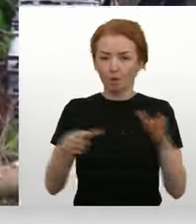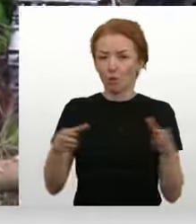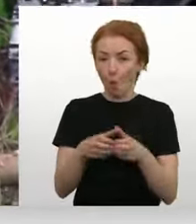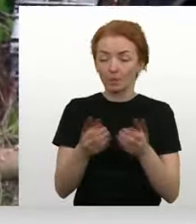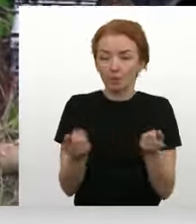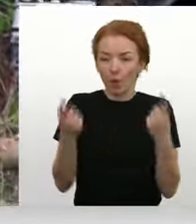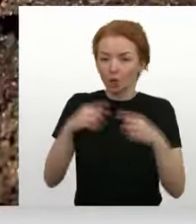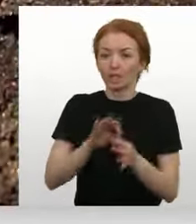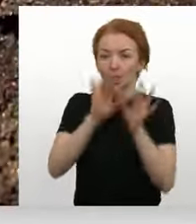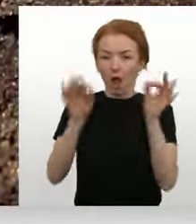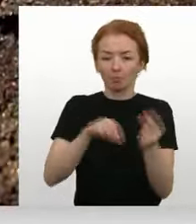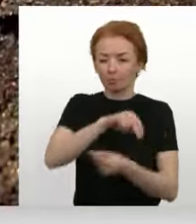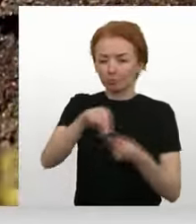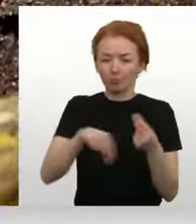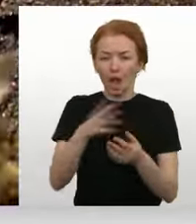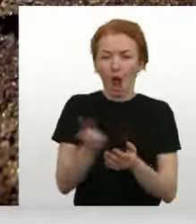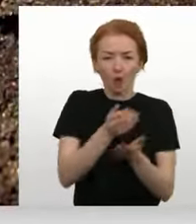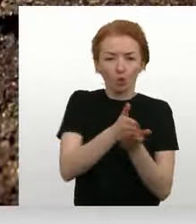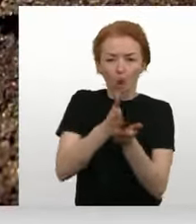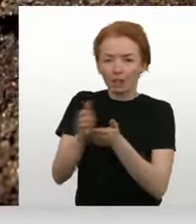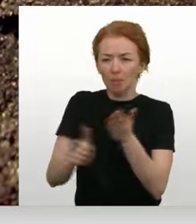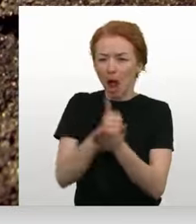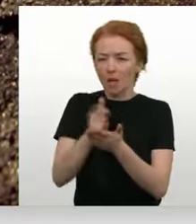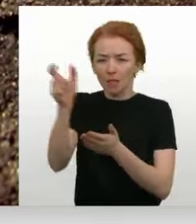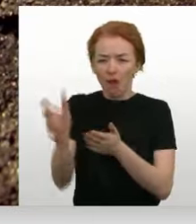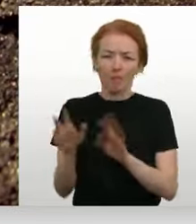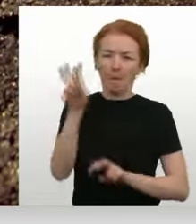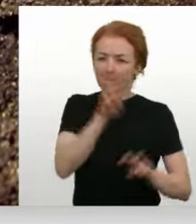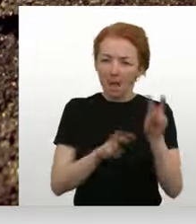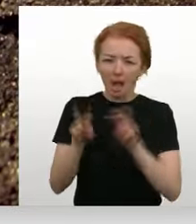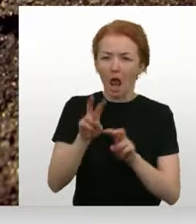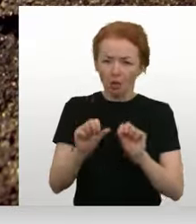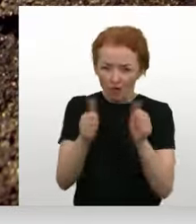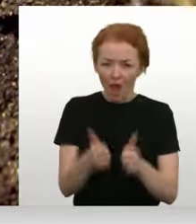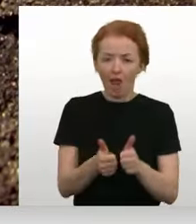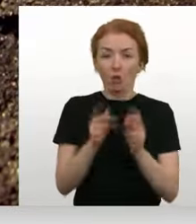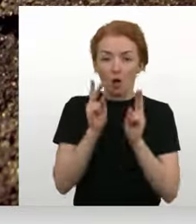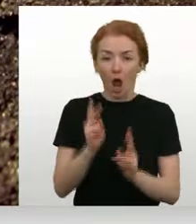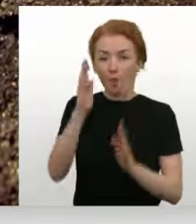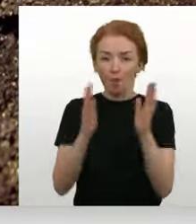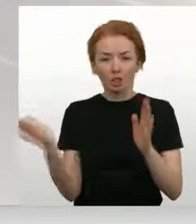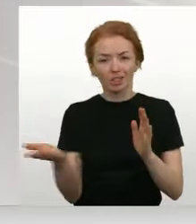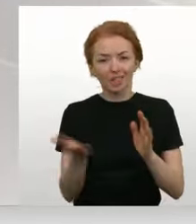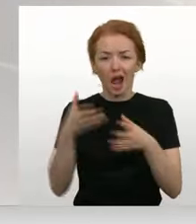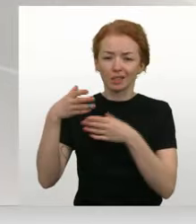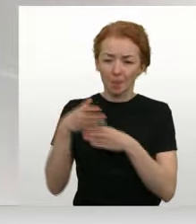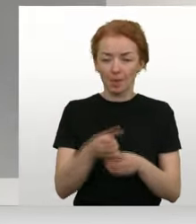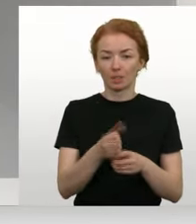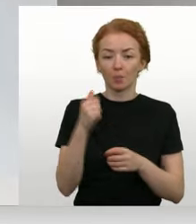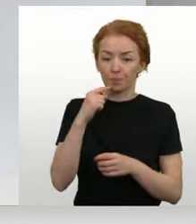šobrīd sākušās diskusijas ar nozares pārstāvjiem, lai meklētu risinājumus, kā meža strādes apjomus samazināt.